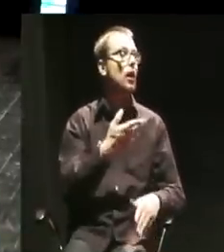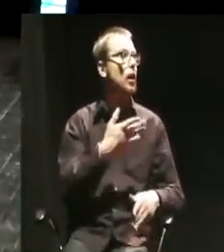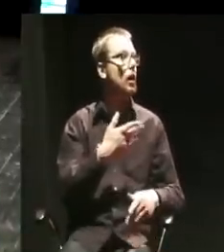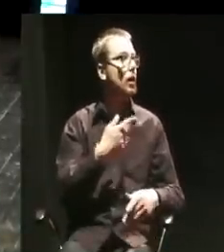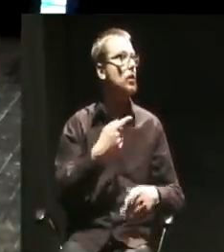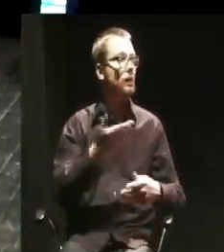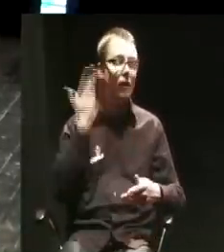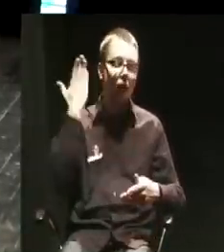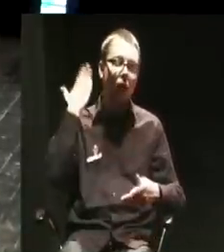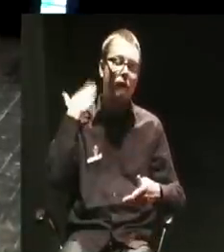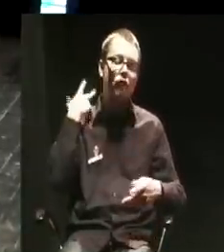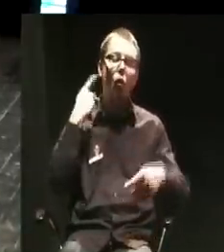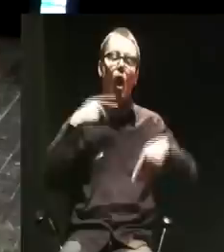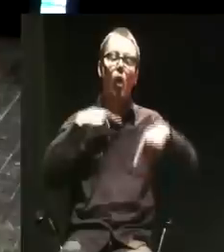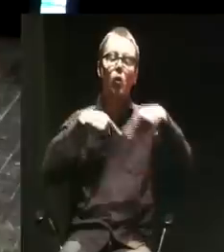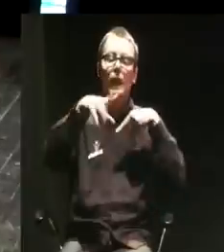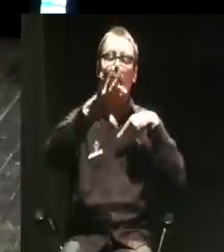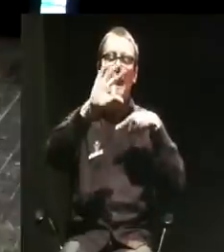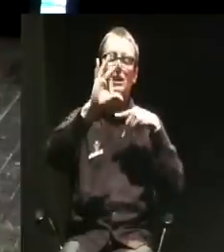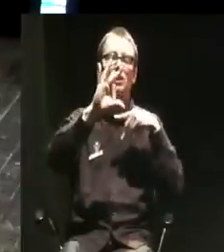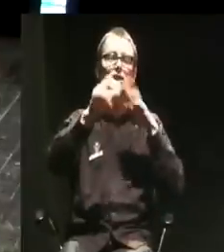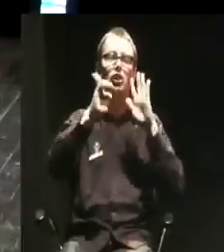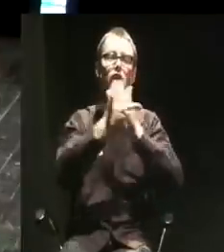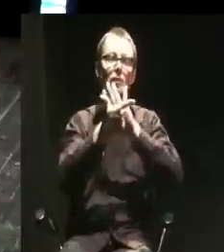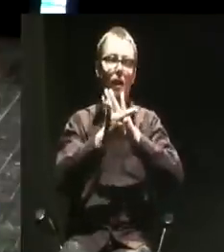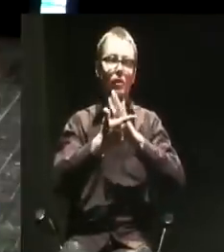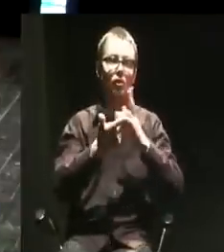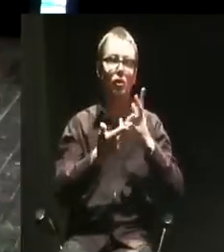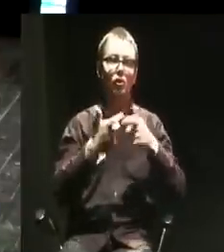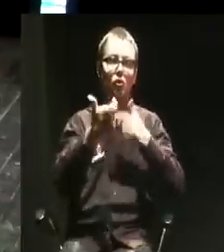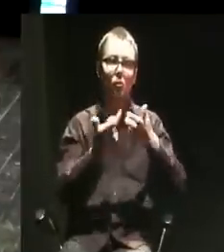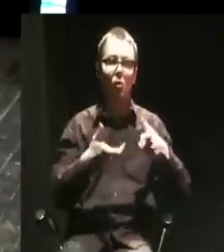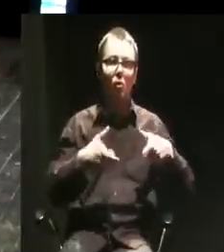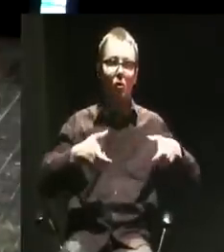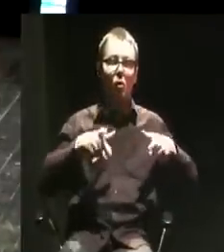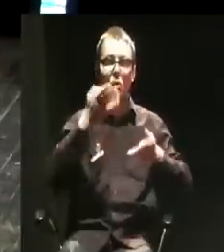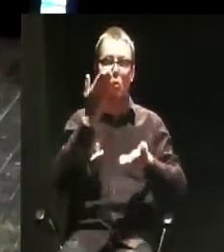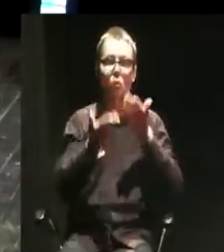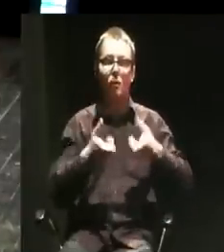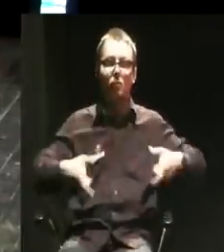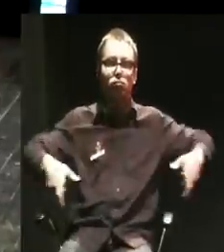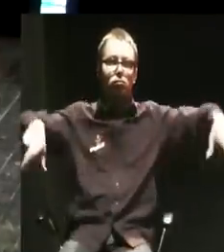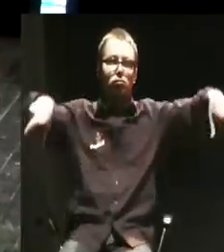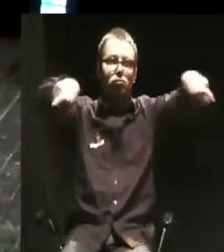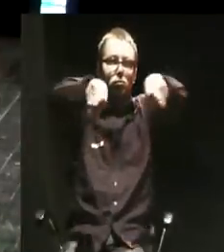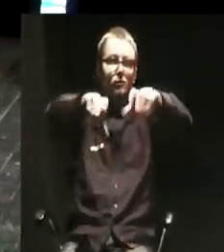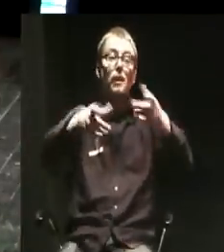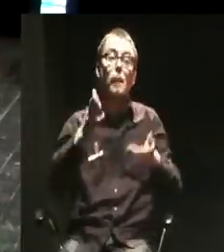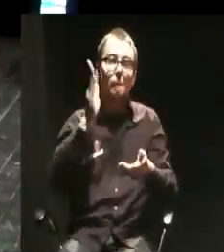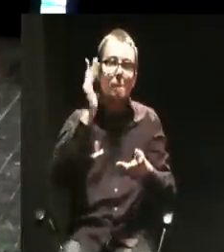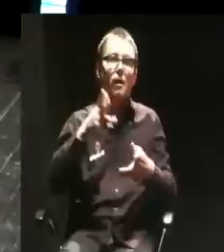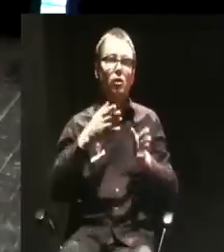S17, świetną trasę. W perspektywie do 2018 roku będziemy mieli taką trasę aż do